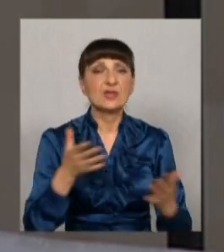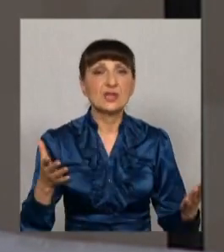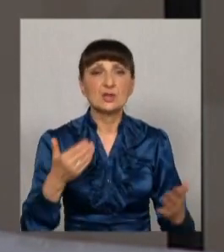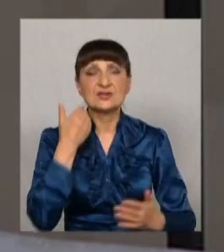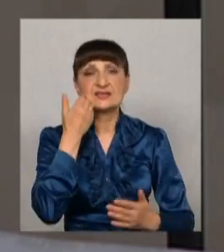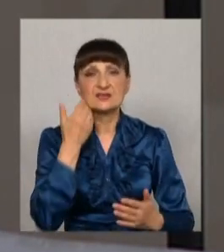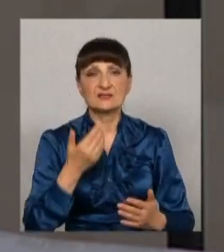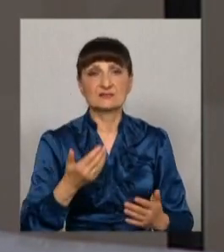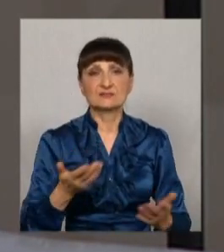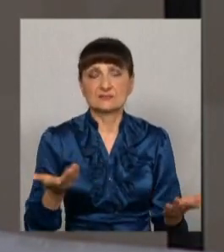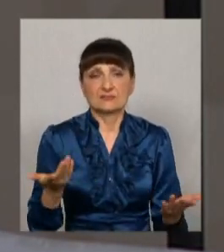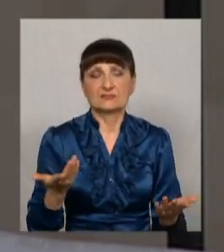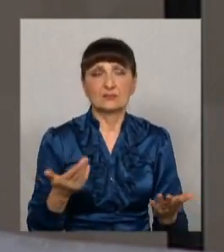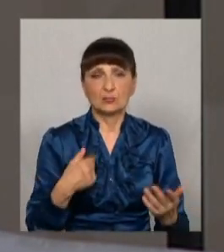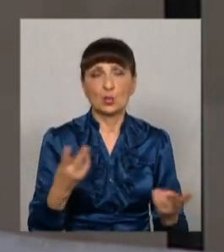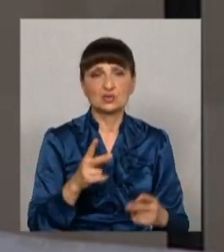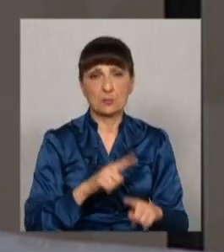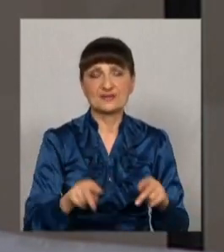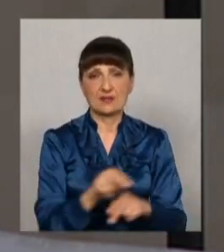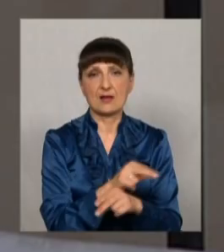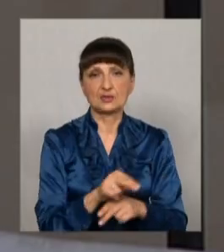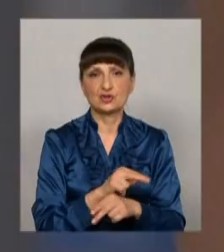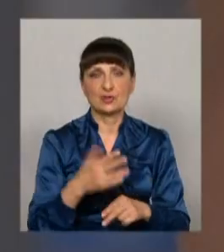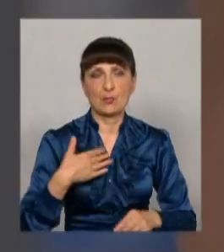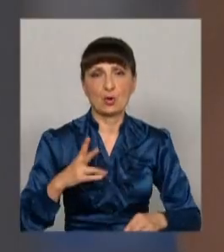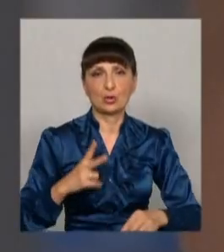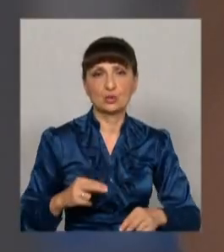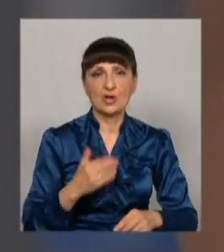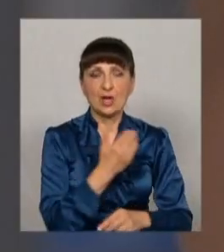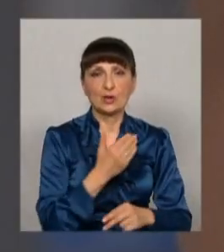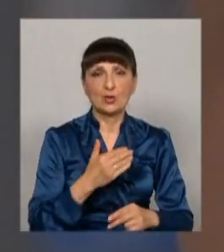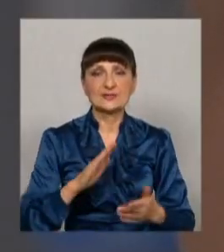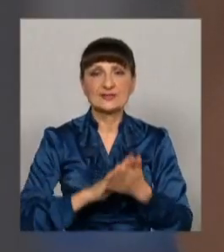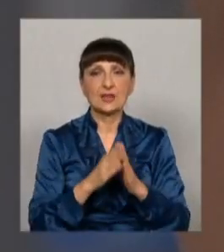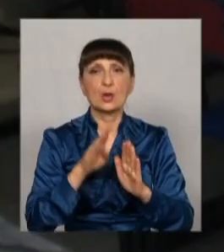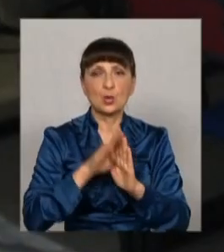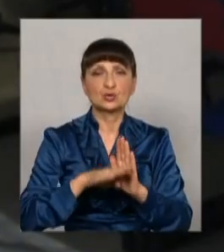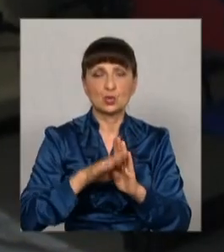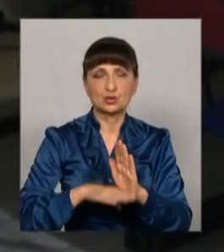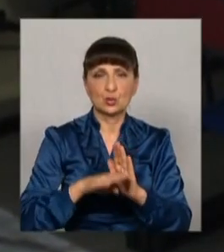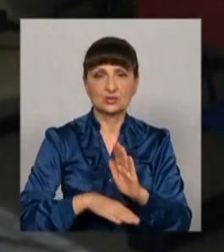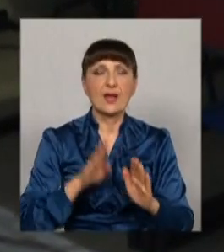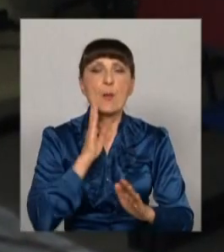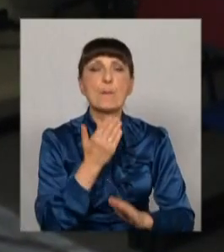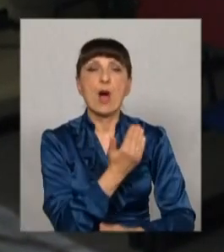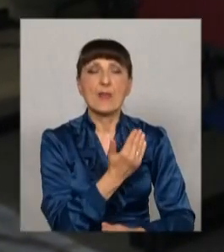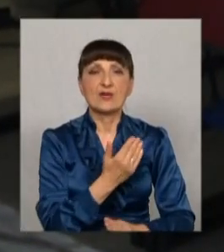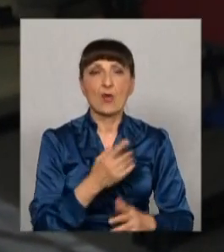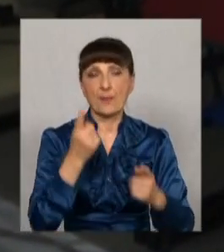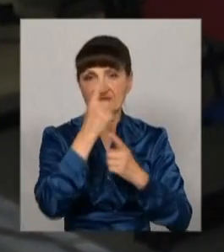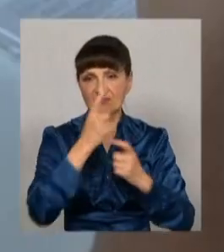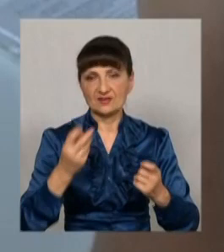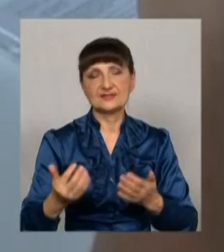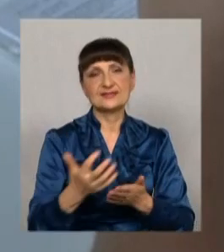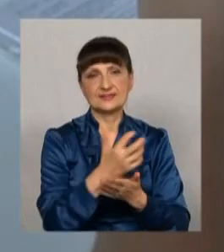мне. Ее физическое состояние ухудшается с каждым днем. Мать Айнур Кубландиевой объявила о